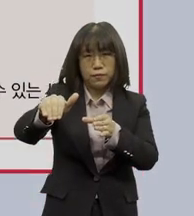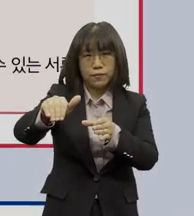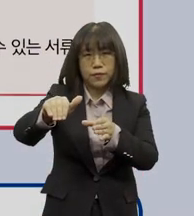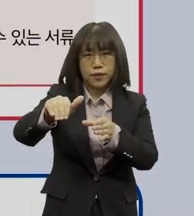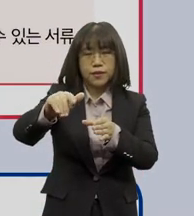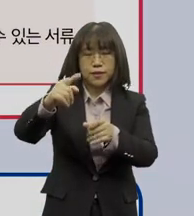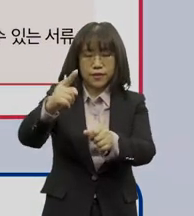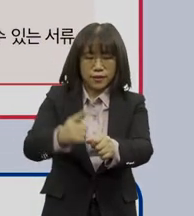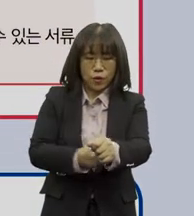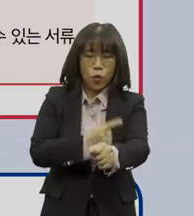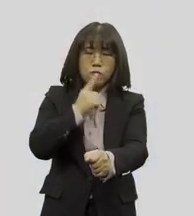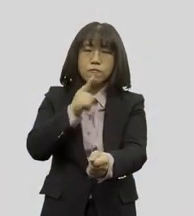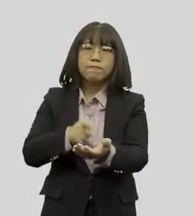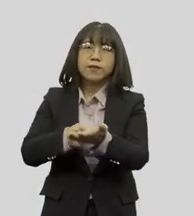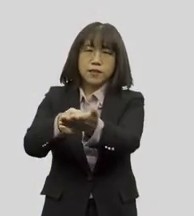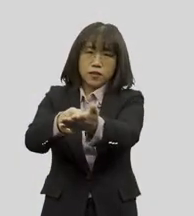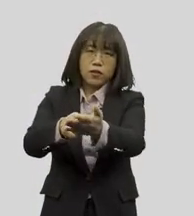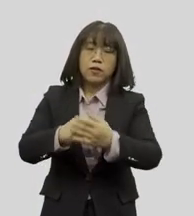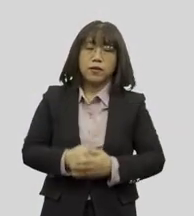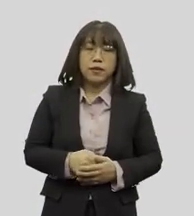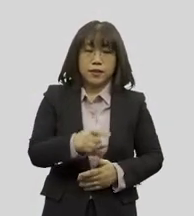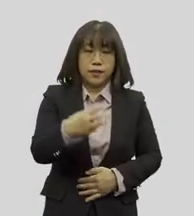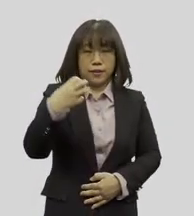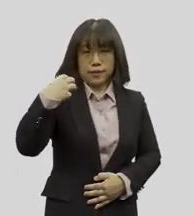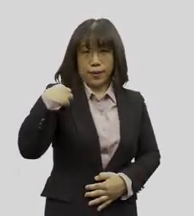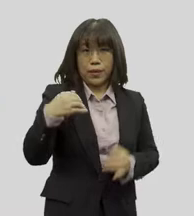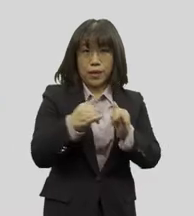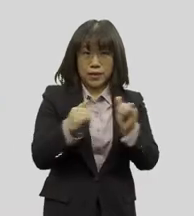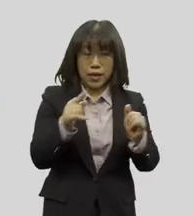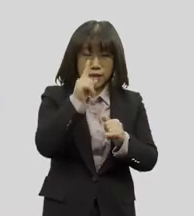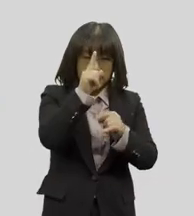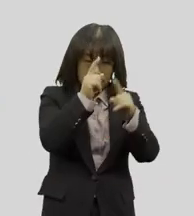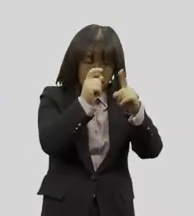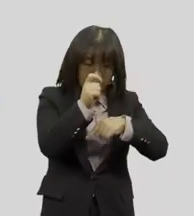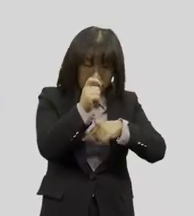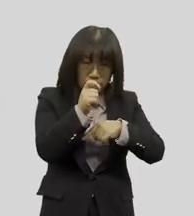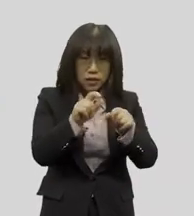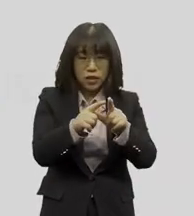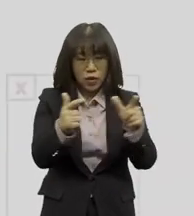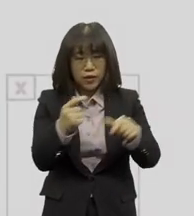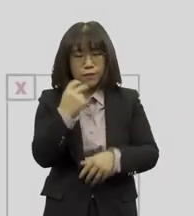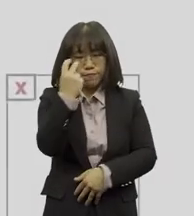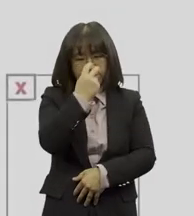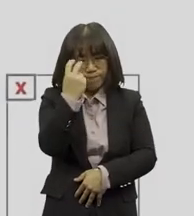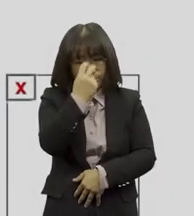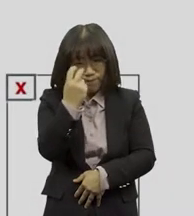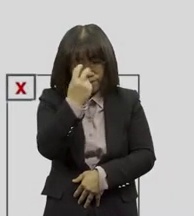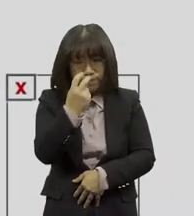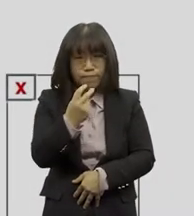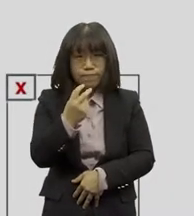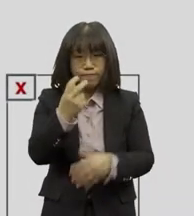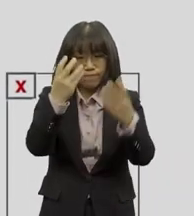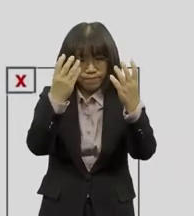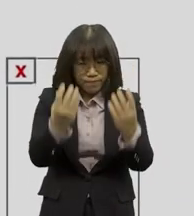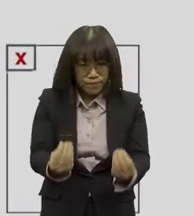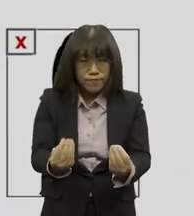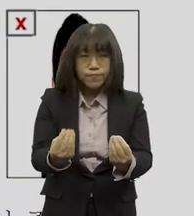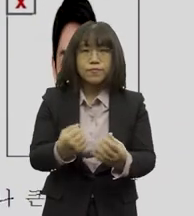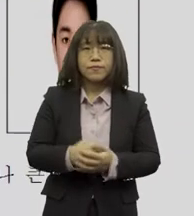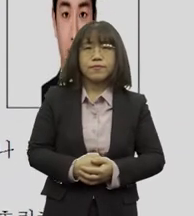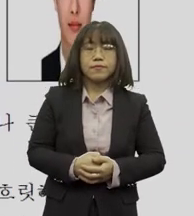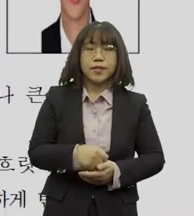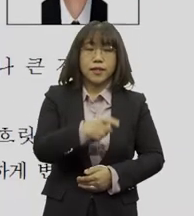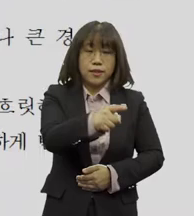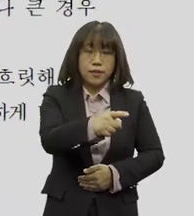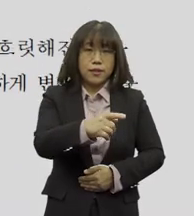자동 신청됩니다. 신청 후 사진 확인 담당자가 여권 사진 규격과 재사용 여부 등을 판단하고